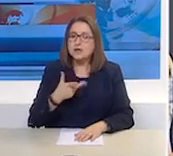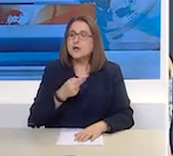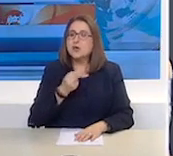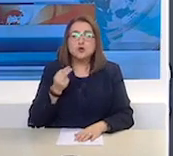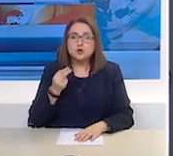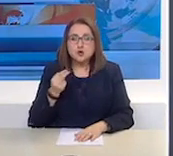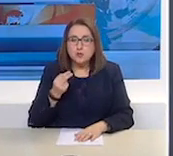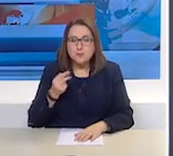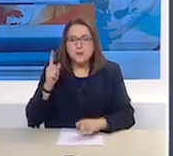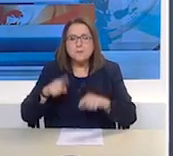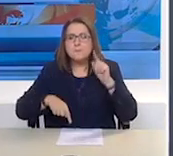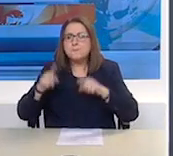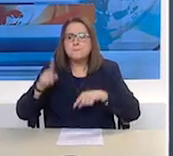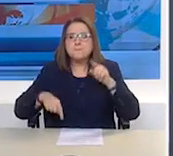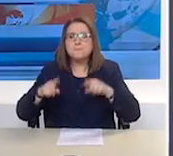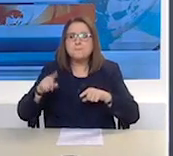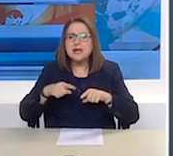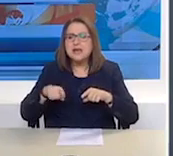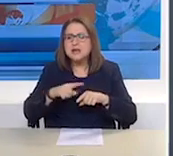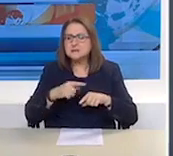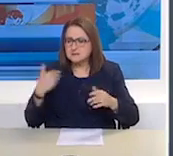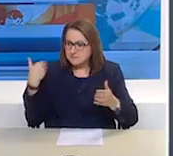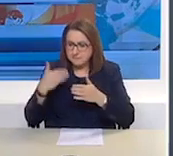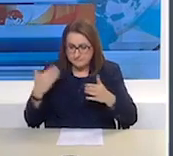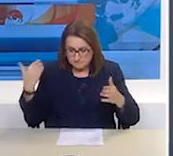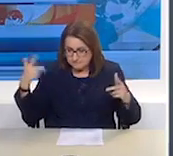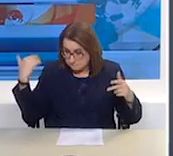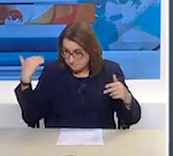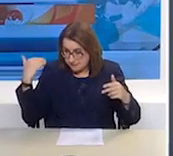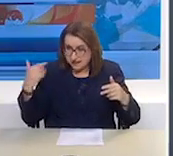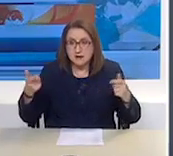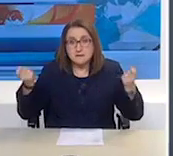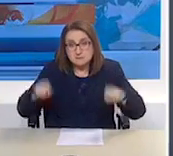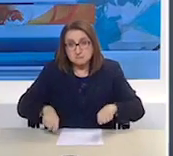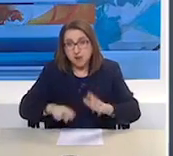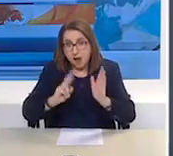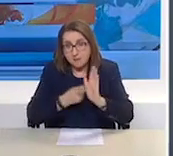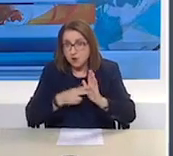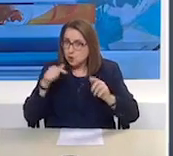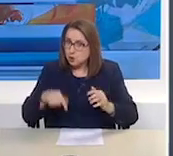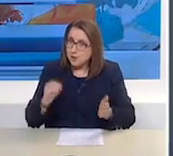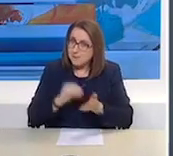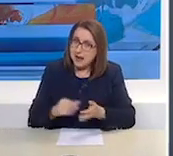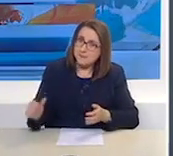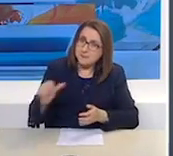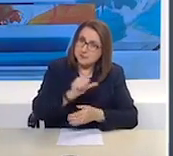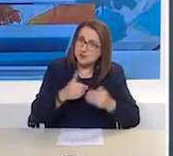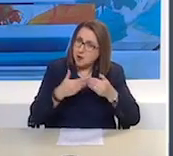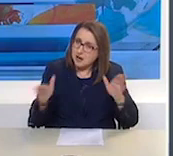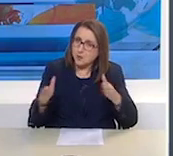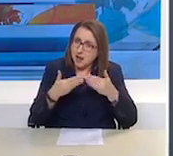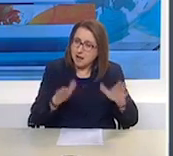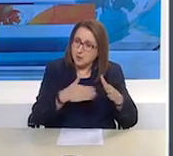ότι κάποιες από τις δραστηριότητες που είχαν περιοριστεί ξαναέρχονται και μπορούμε πλέον να τις